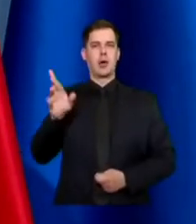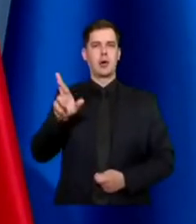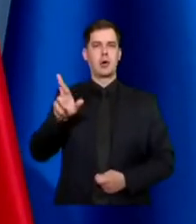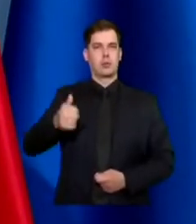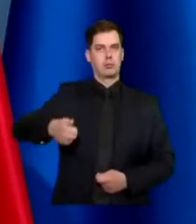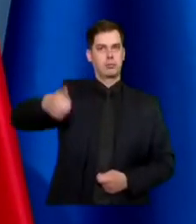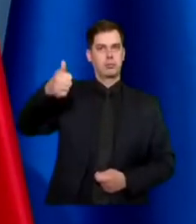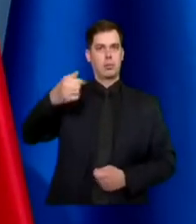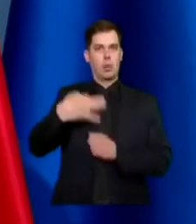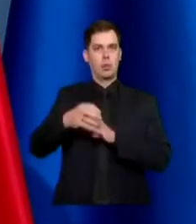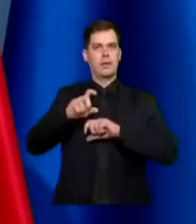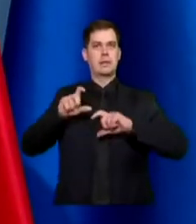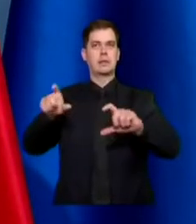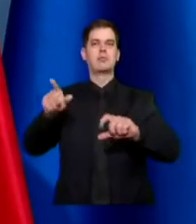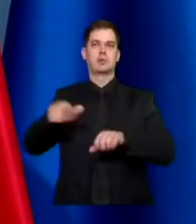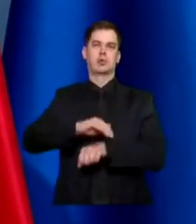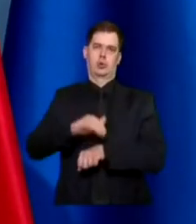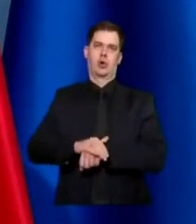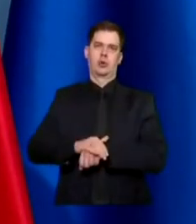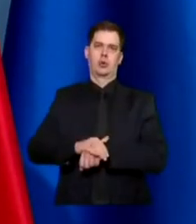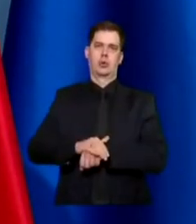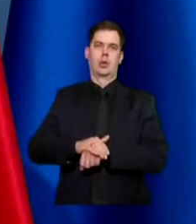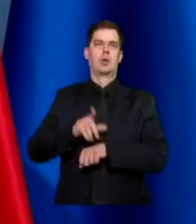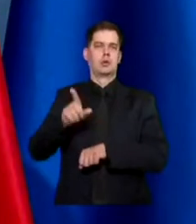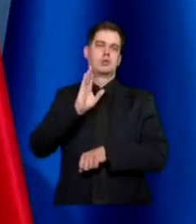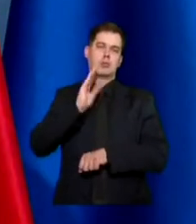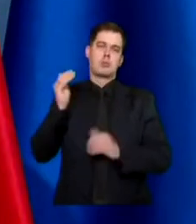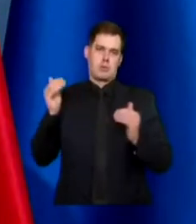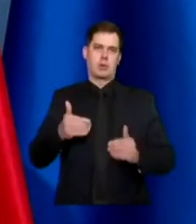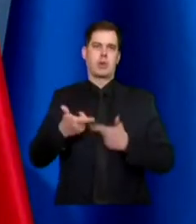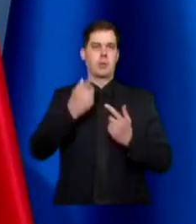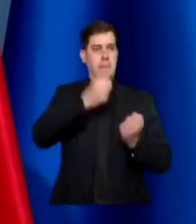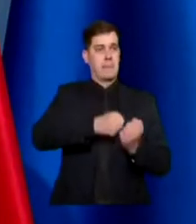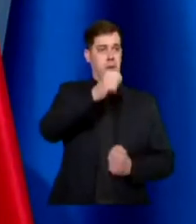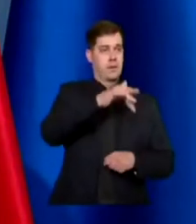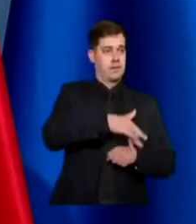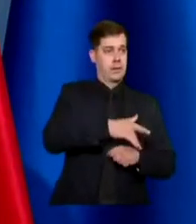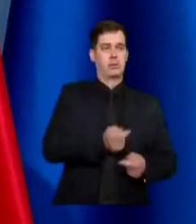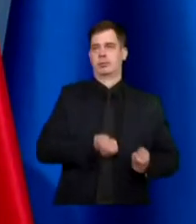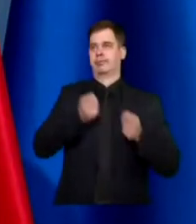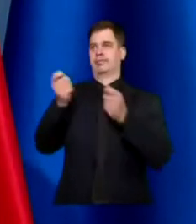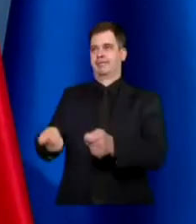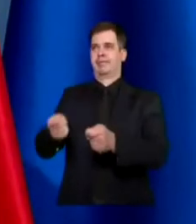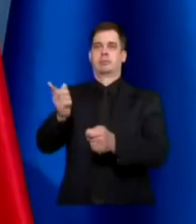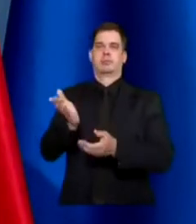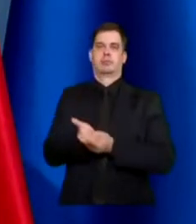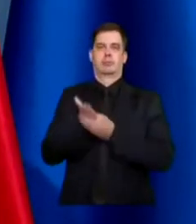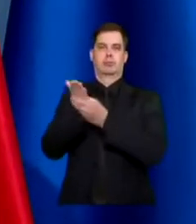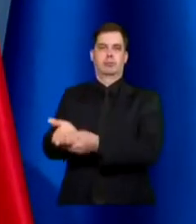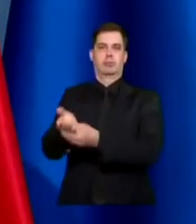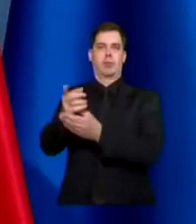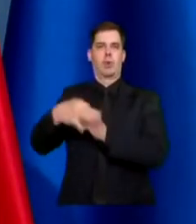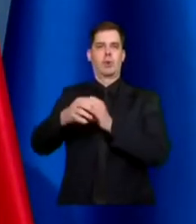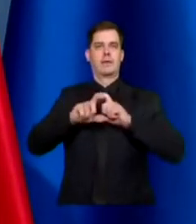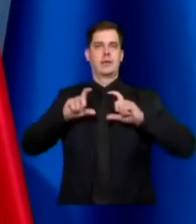że ten tryb rekrutacji będzie jak najbardziej możliwy, będzie przebiegał w taki